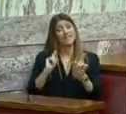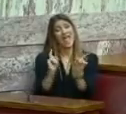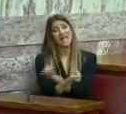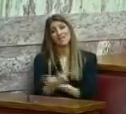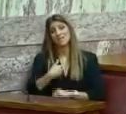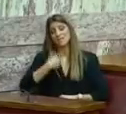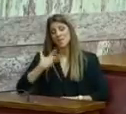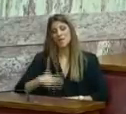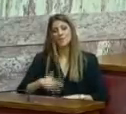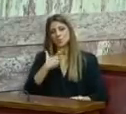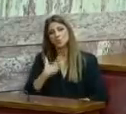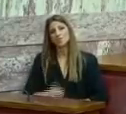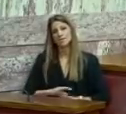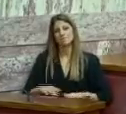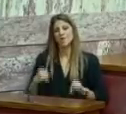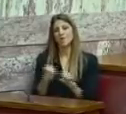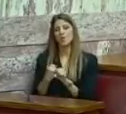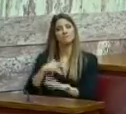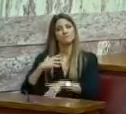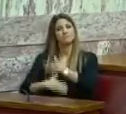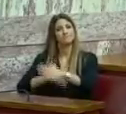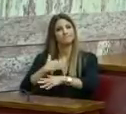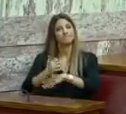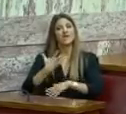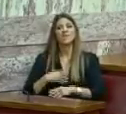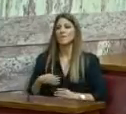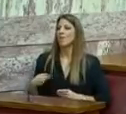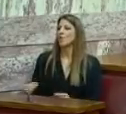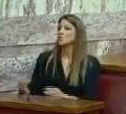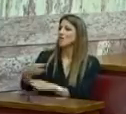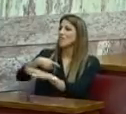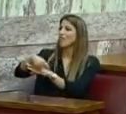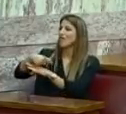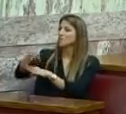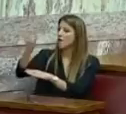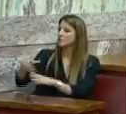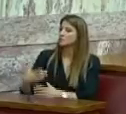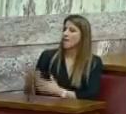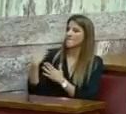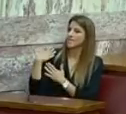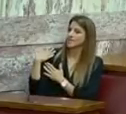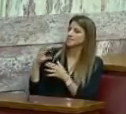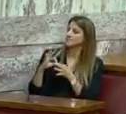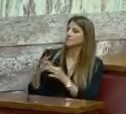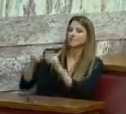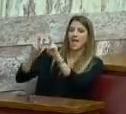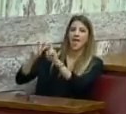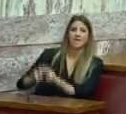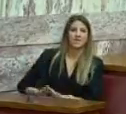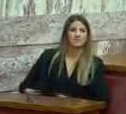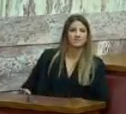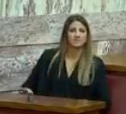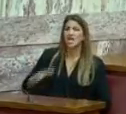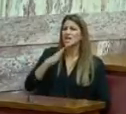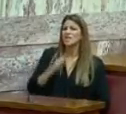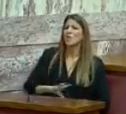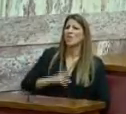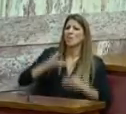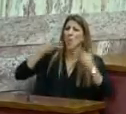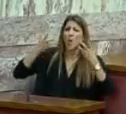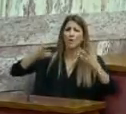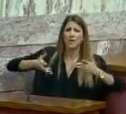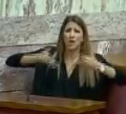κάναμε και θα δώσουμε στη δικαιοσύνη τη δυνατότητα να συνεχίσει την έρευνα. Γι' αυτό δεν μιλάμε.